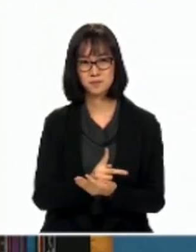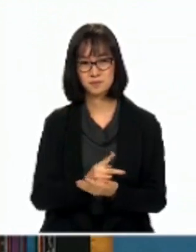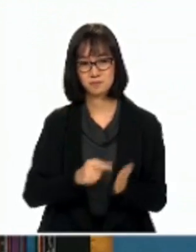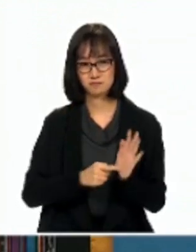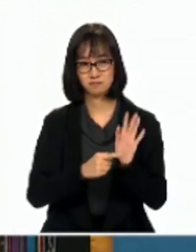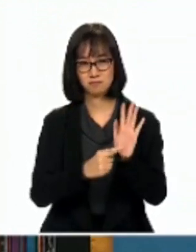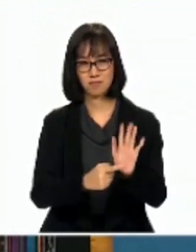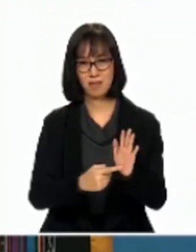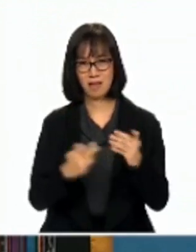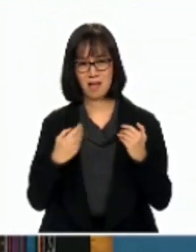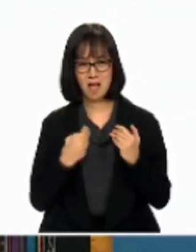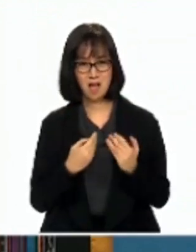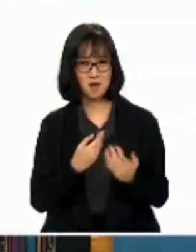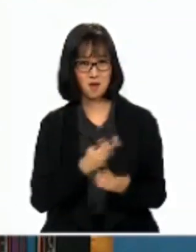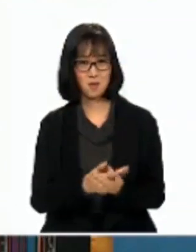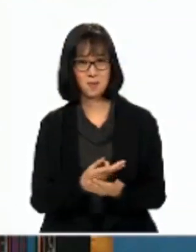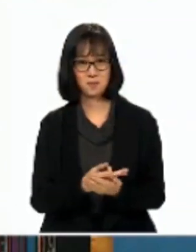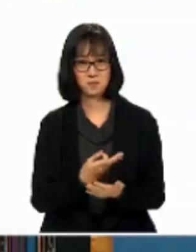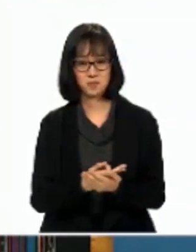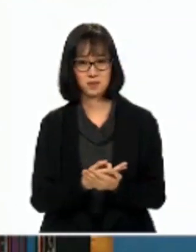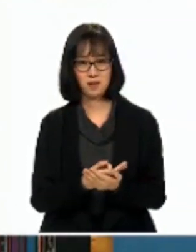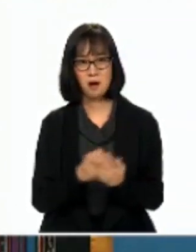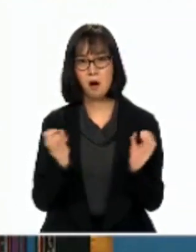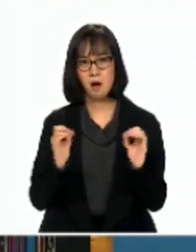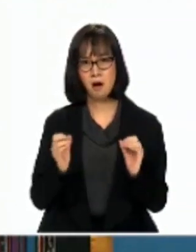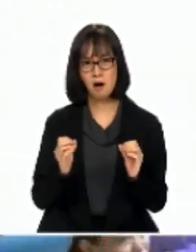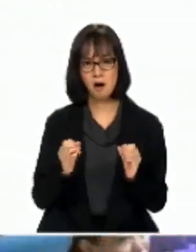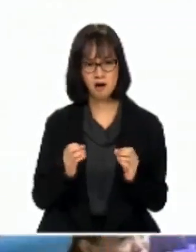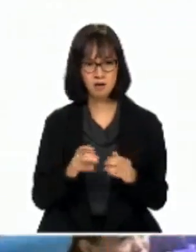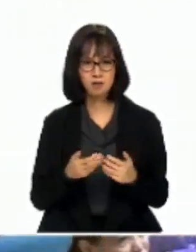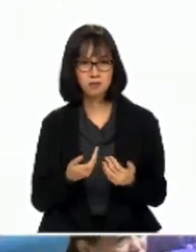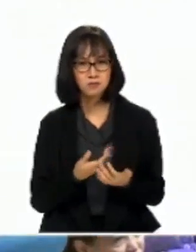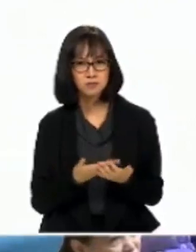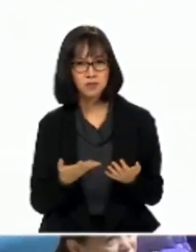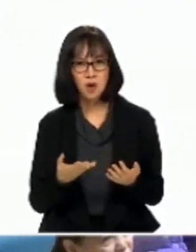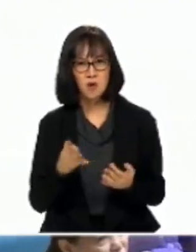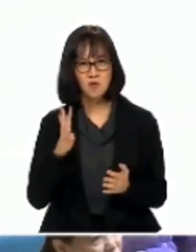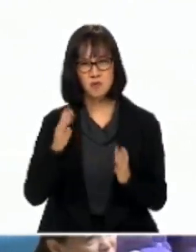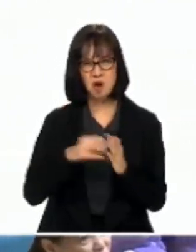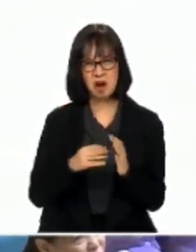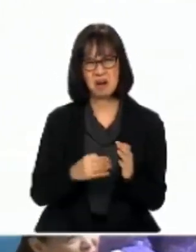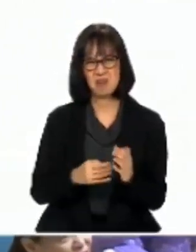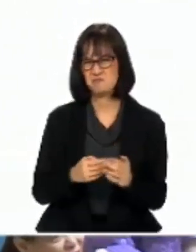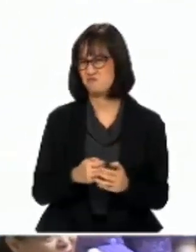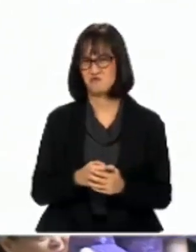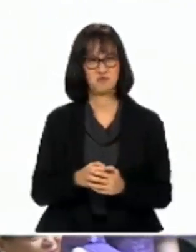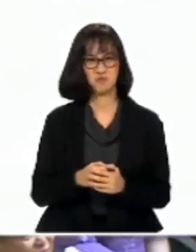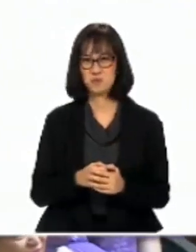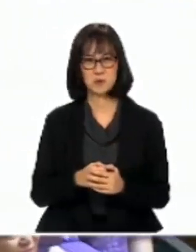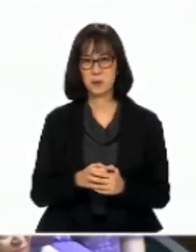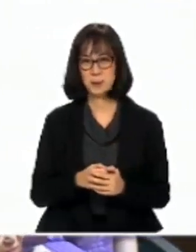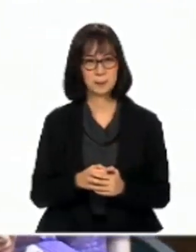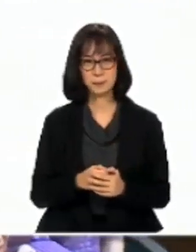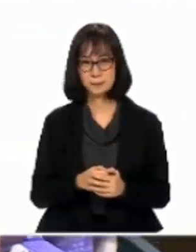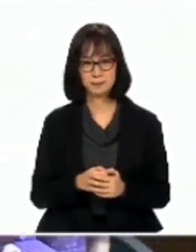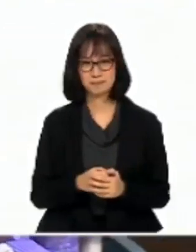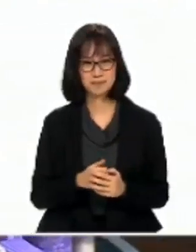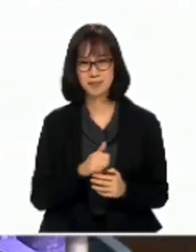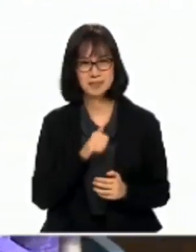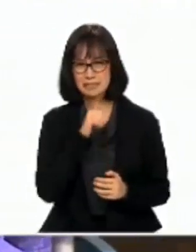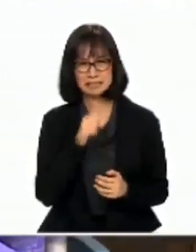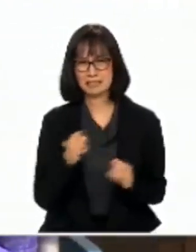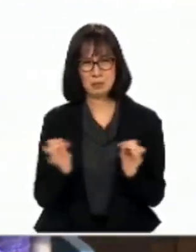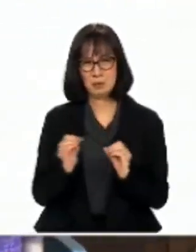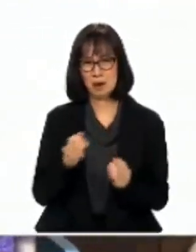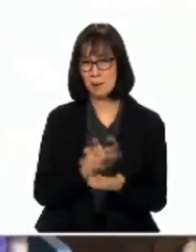pera ba tayo dyan sa wala, magkano? 4 billion. That is not the property.